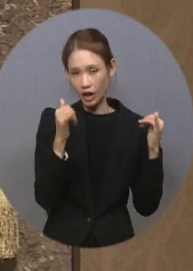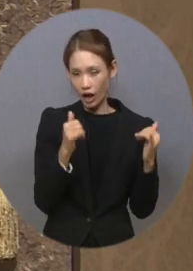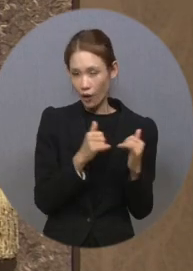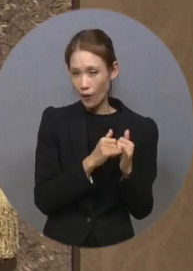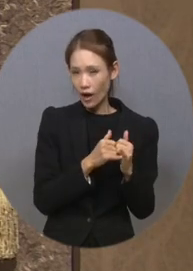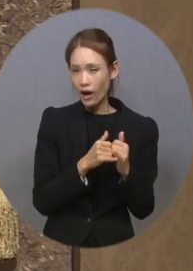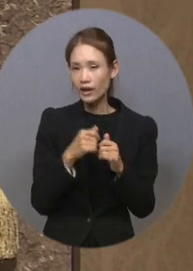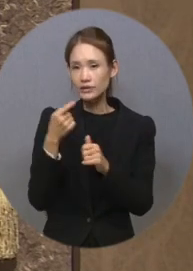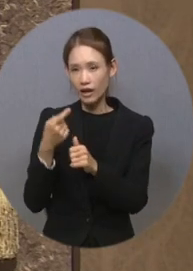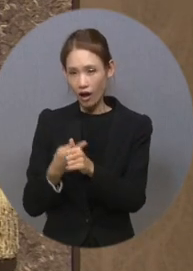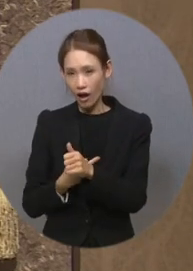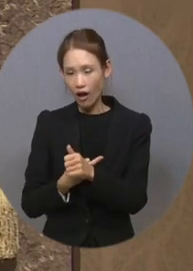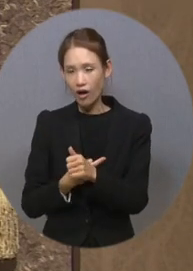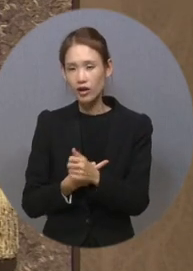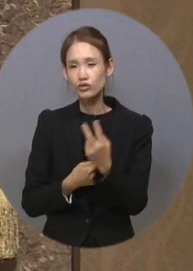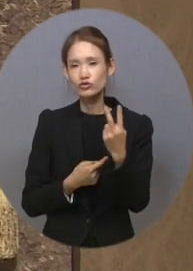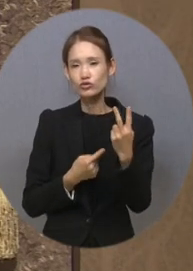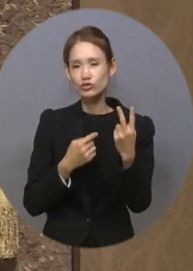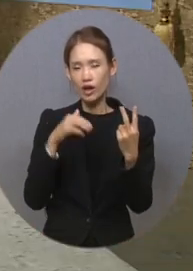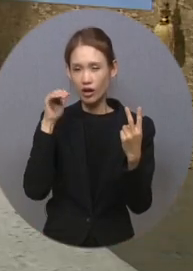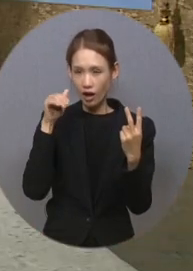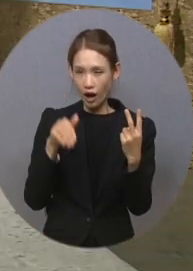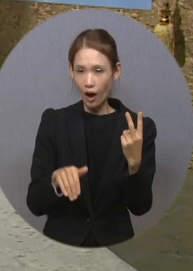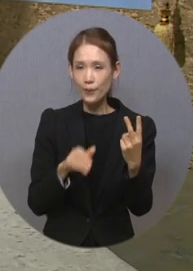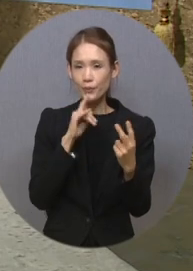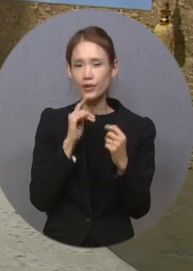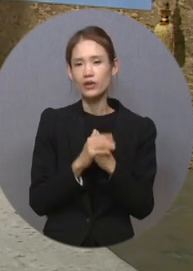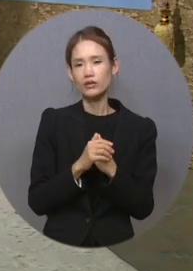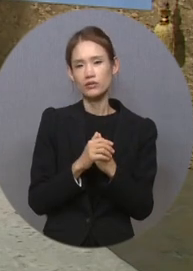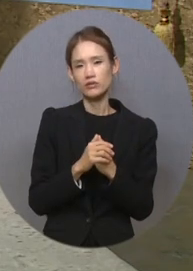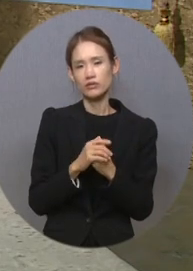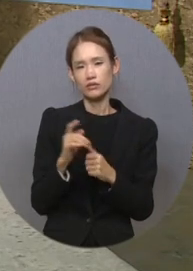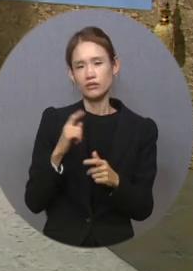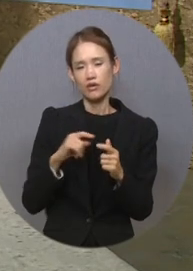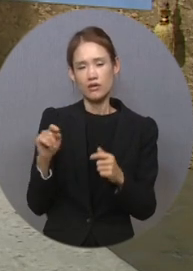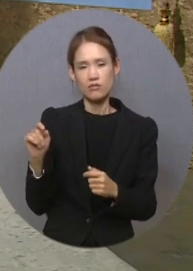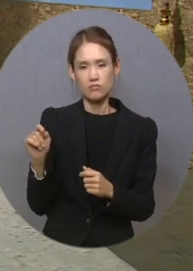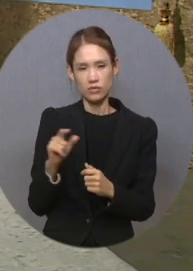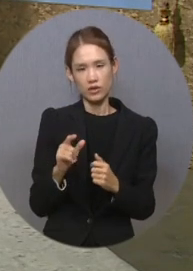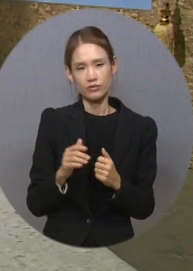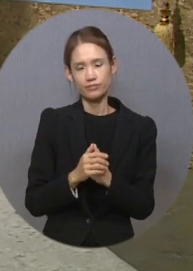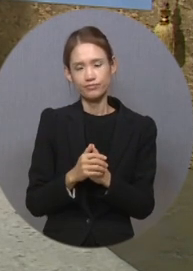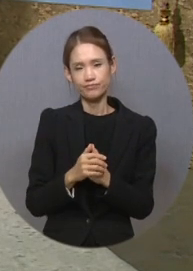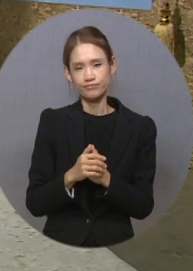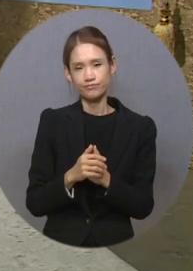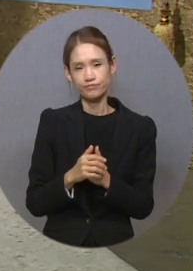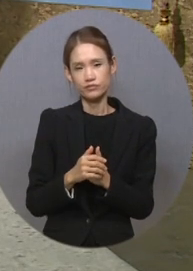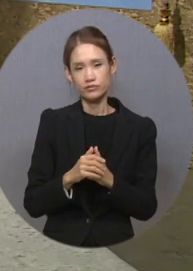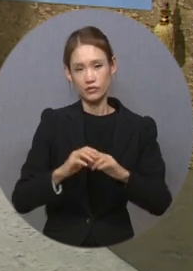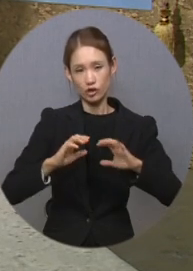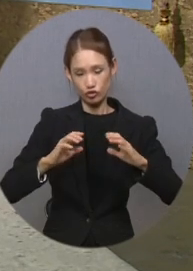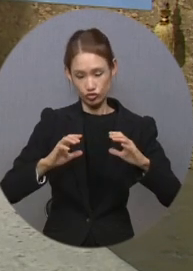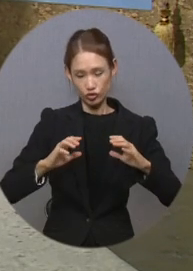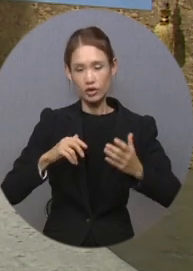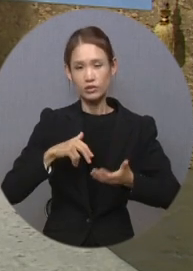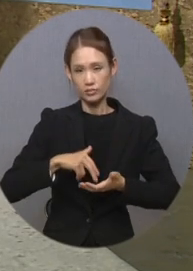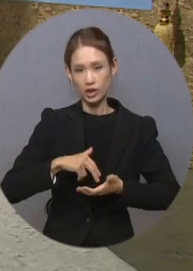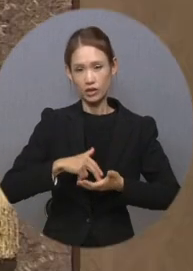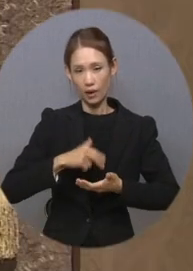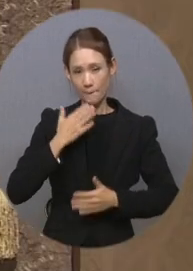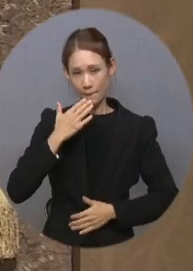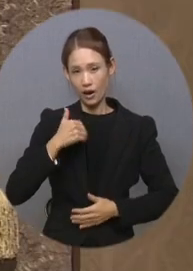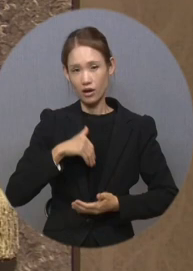자연적 감소. 이게 굉장히 심각한 문제죠. 굉장히 가속화 되겠네요. 예, 그래서 저희가 이제 뭐 국가적으로 다 하고